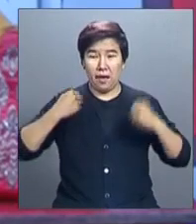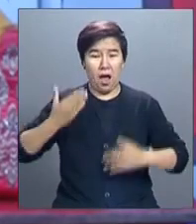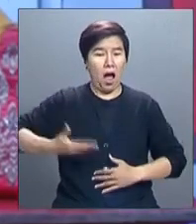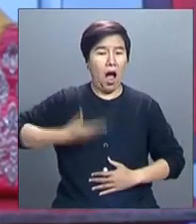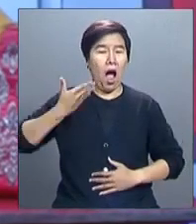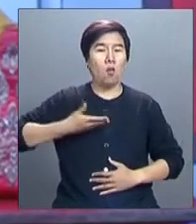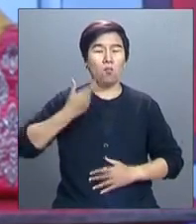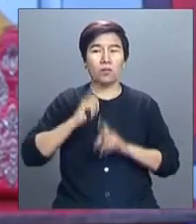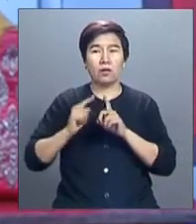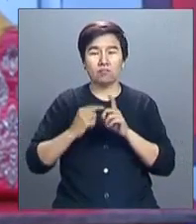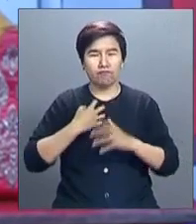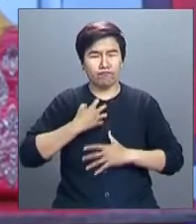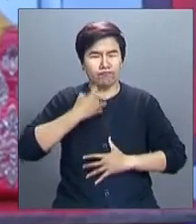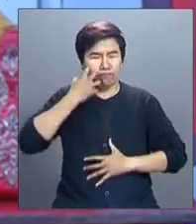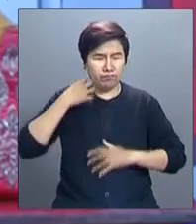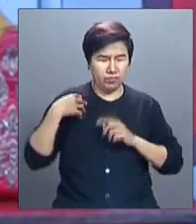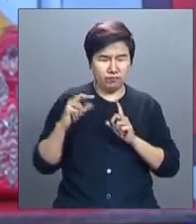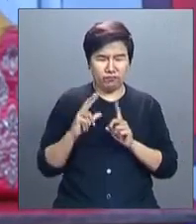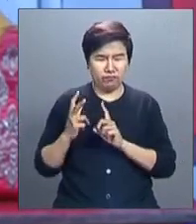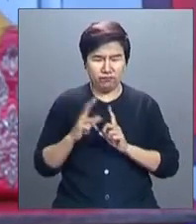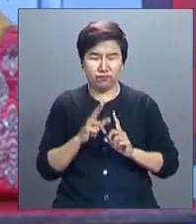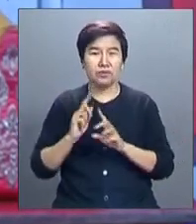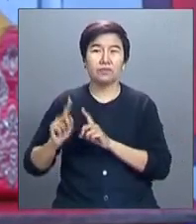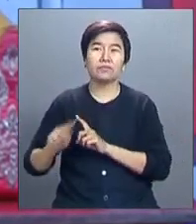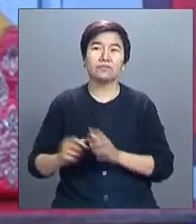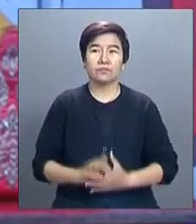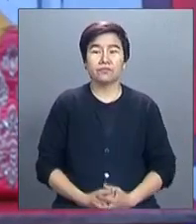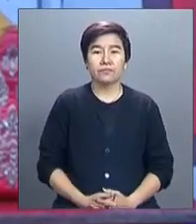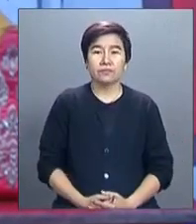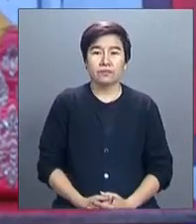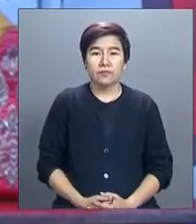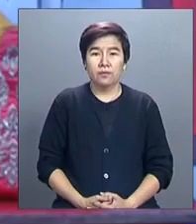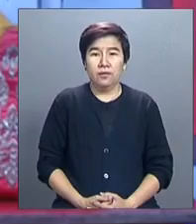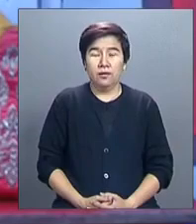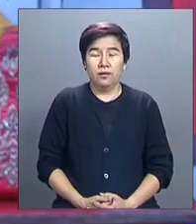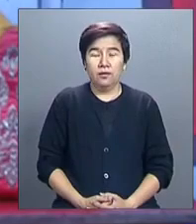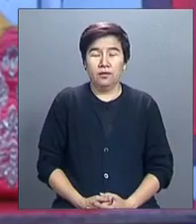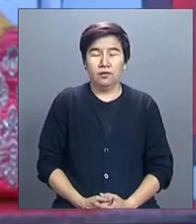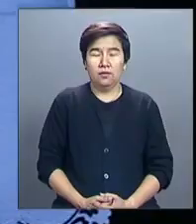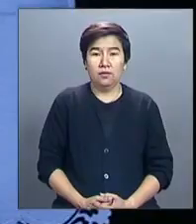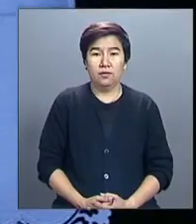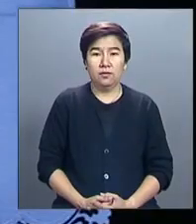กุมภกันอสุรีเชื่อในวาจา